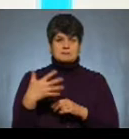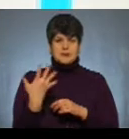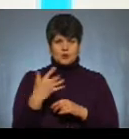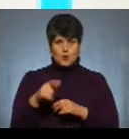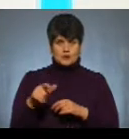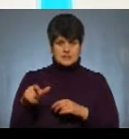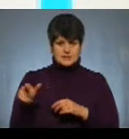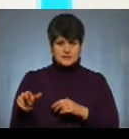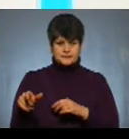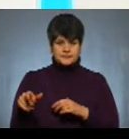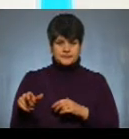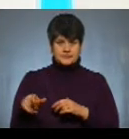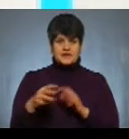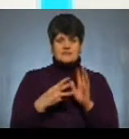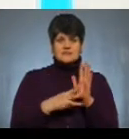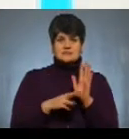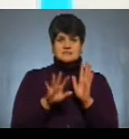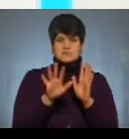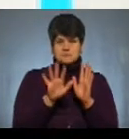555 осіб і